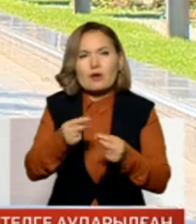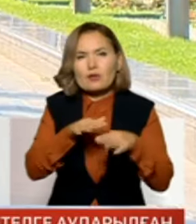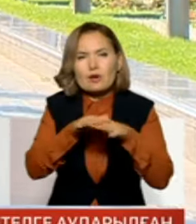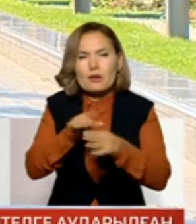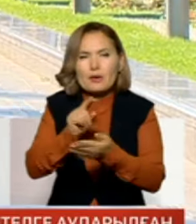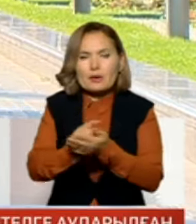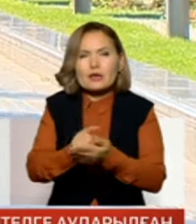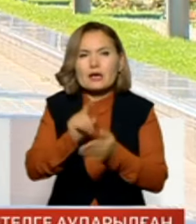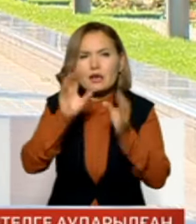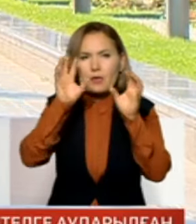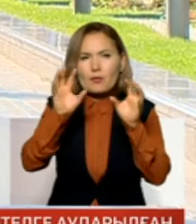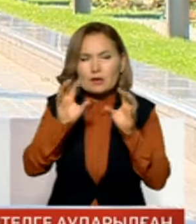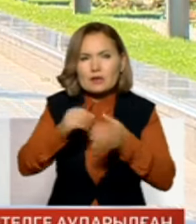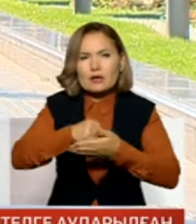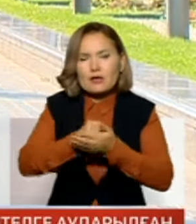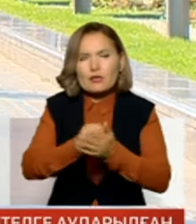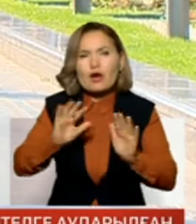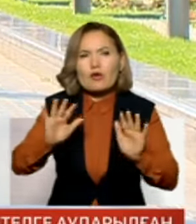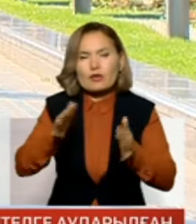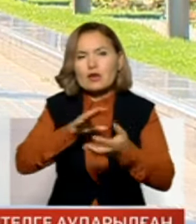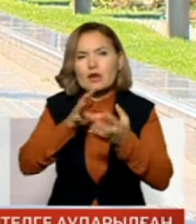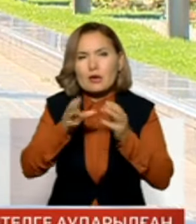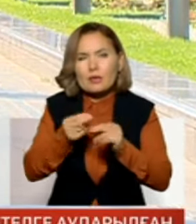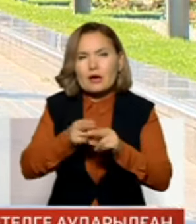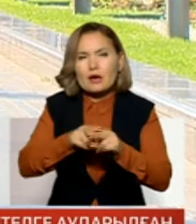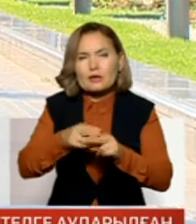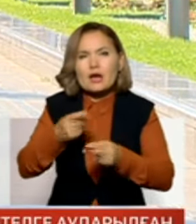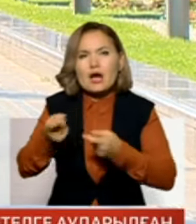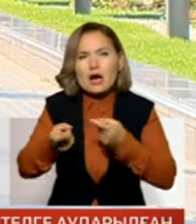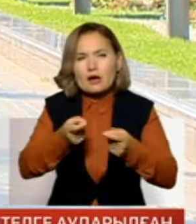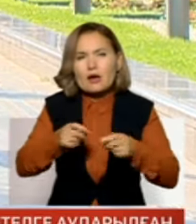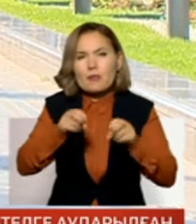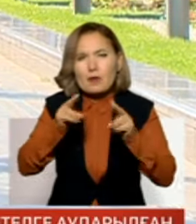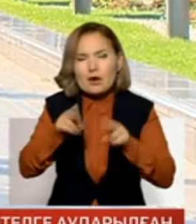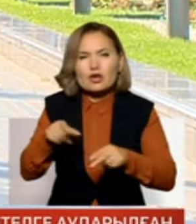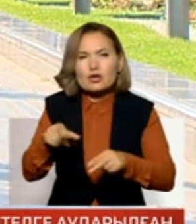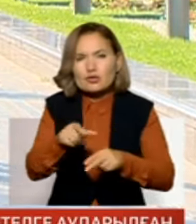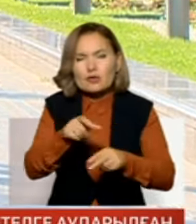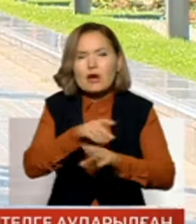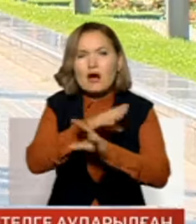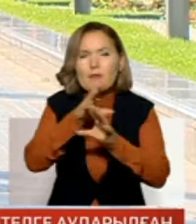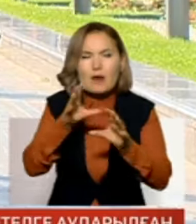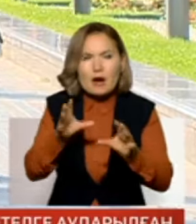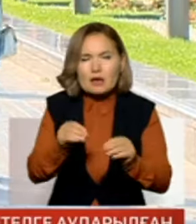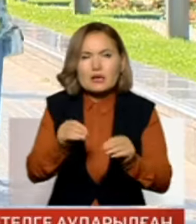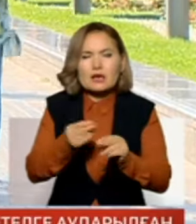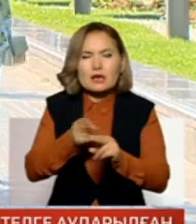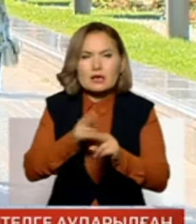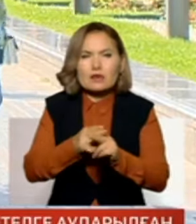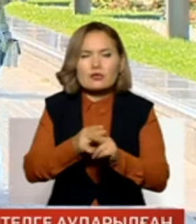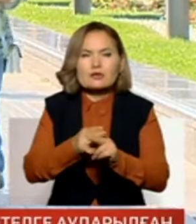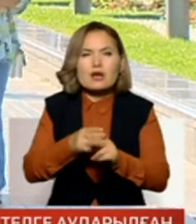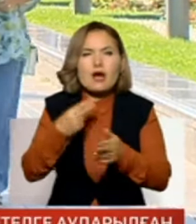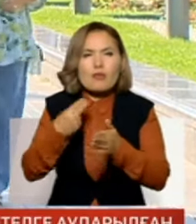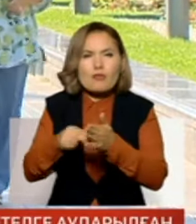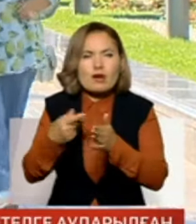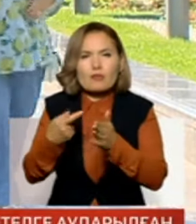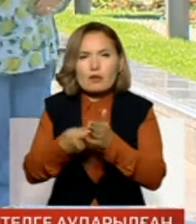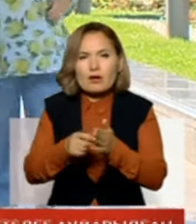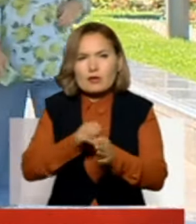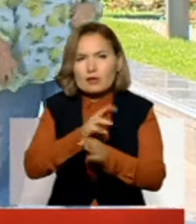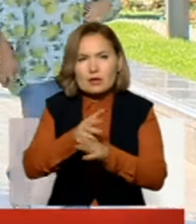Егер тиісті заң жобасы қабылданатын болса, легионерлердің трансферіне де шектеу қойылады. Нұрсұлтан Тілектес, Нұрболат Сұлтанхамит, ұлттық